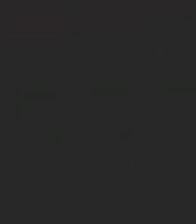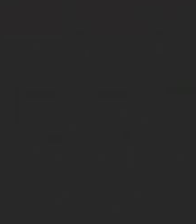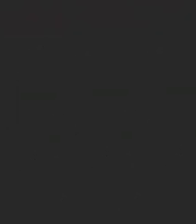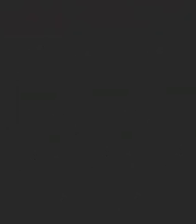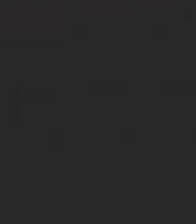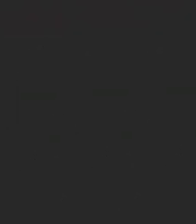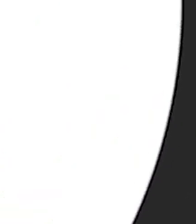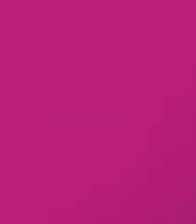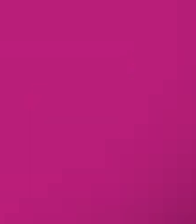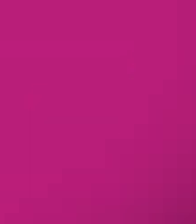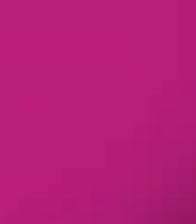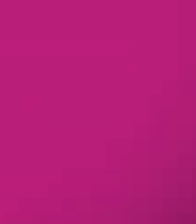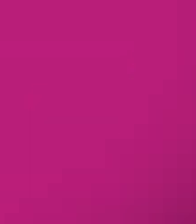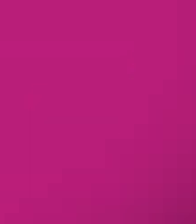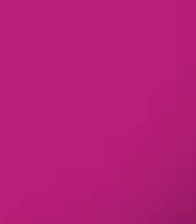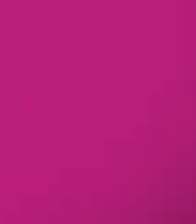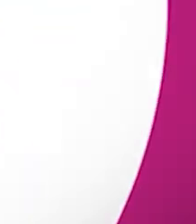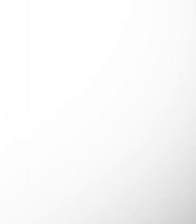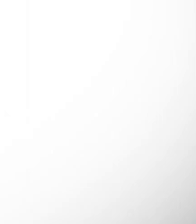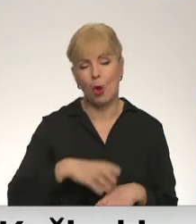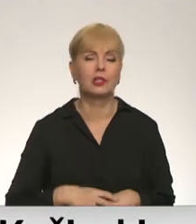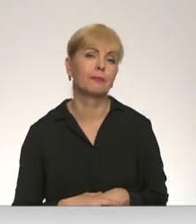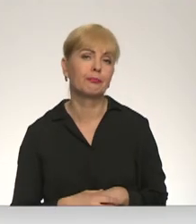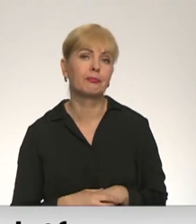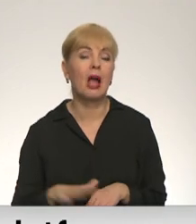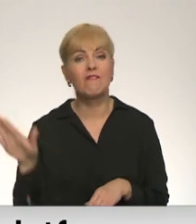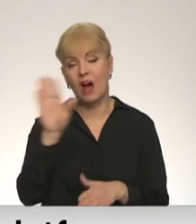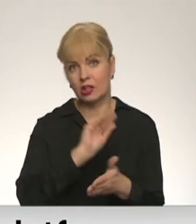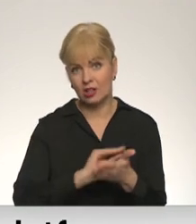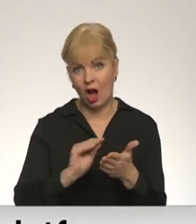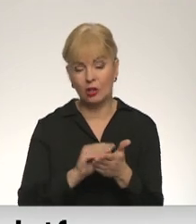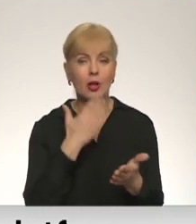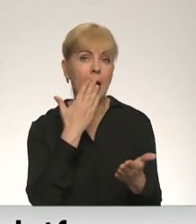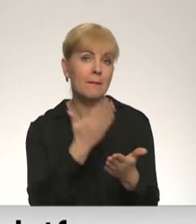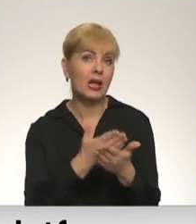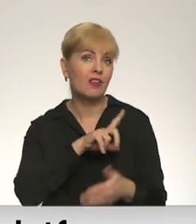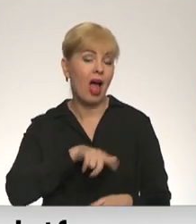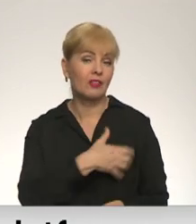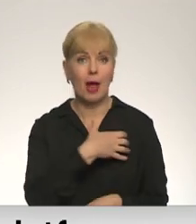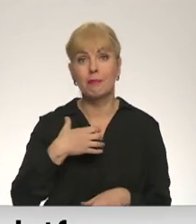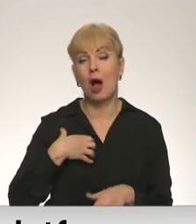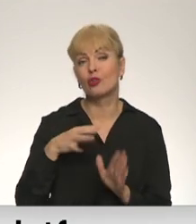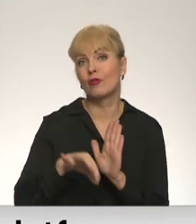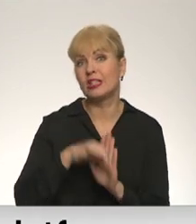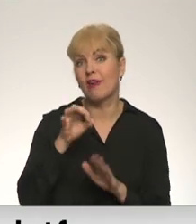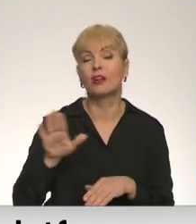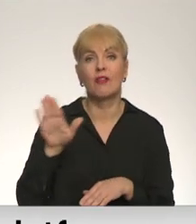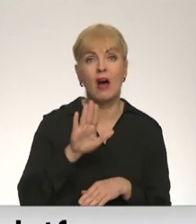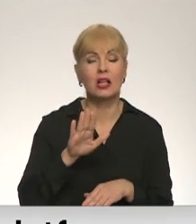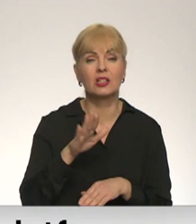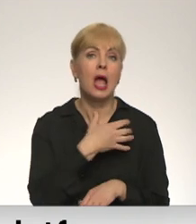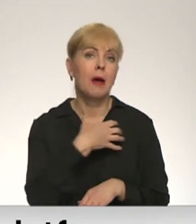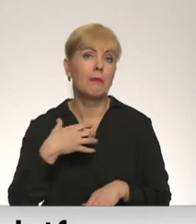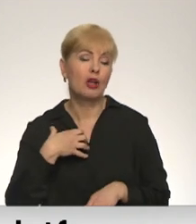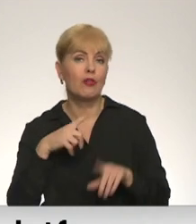Re, viss ēters ir te! Valsts kancelēja ir piedāvājusi Latvijas pašvaldībām izvēlēties valsts un pašvaldību